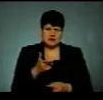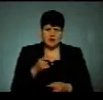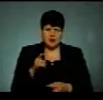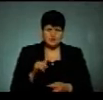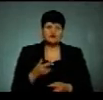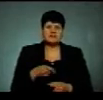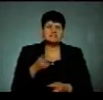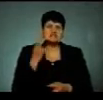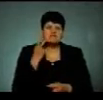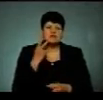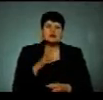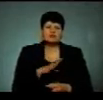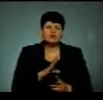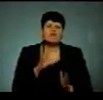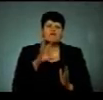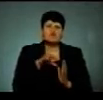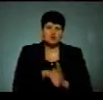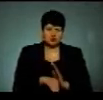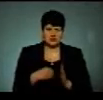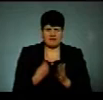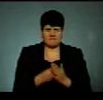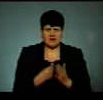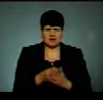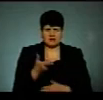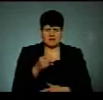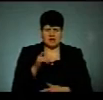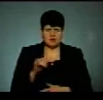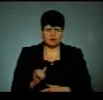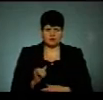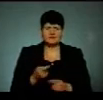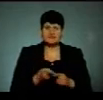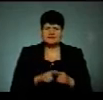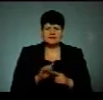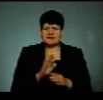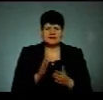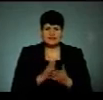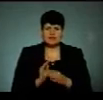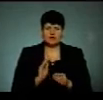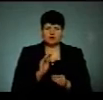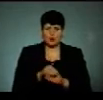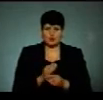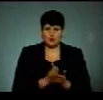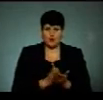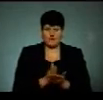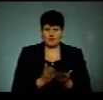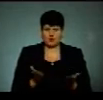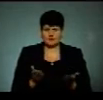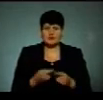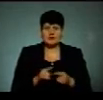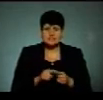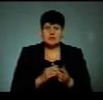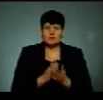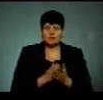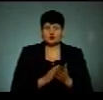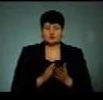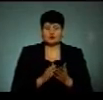вона завжди була включена в вартість газу. Це ніяка не додаткова послуга. Це послуга з